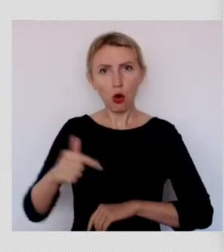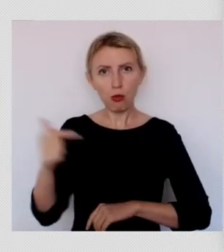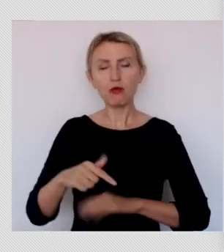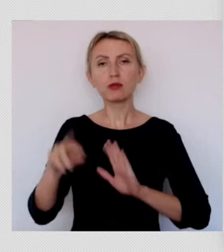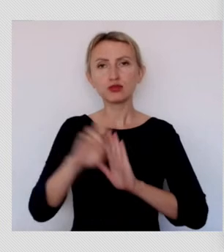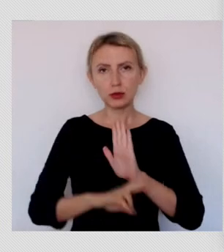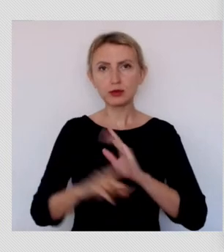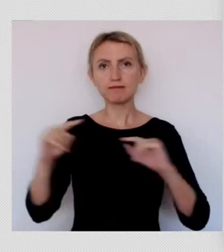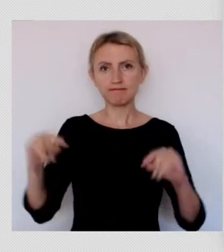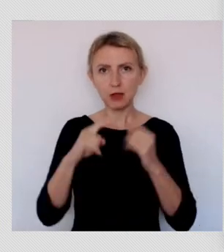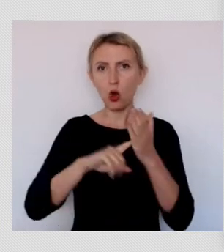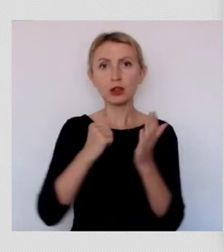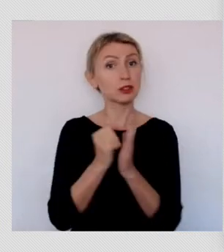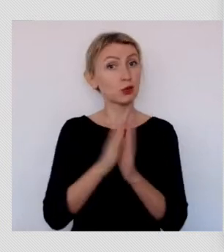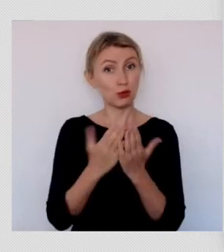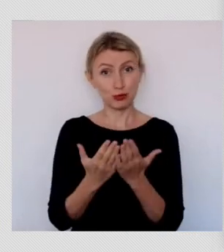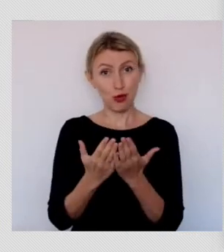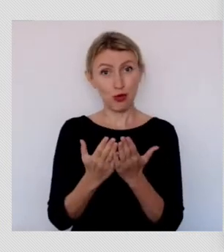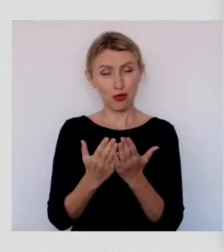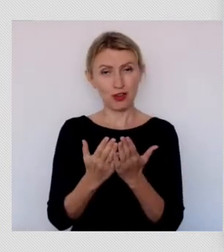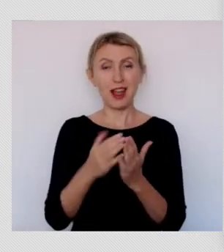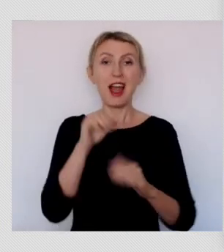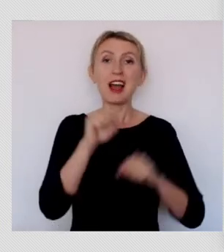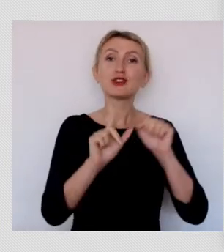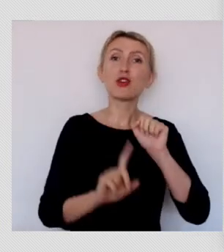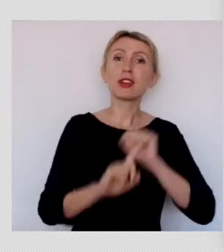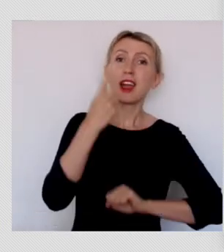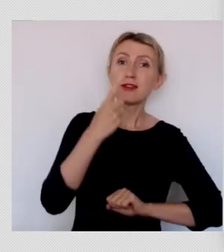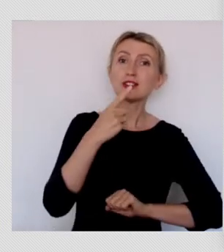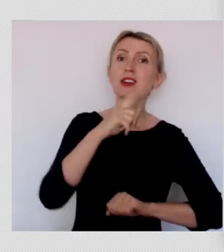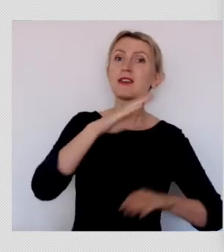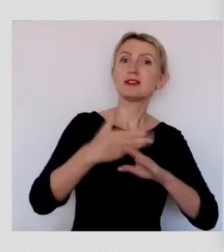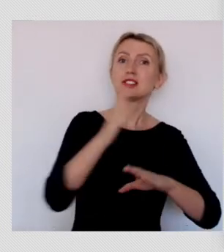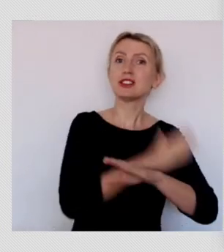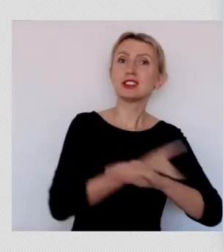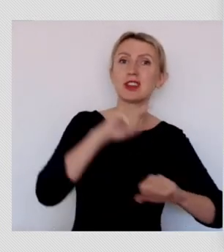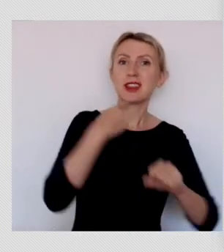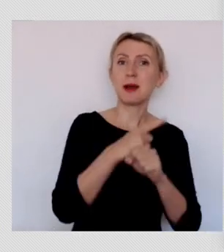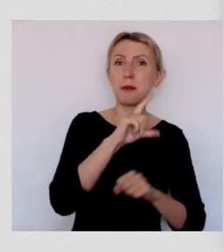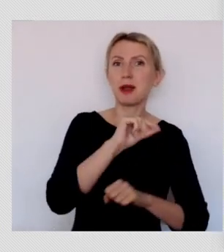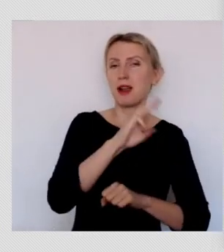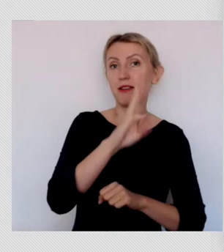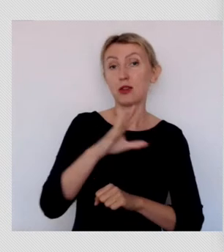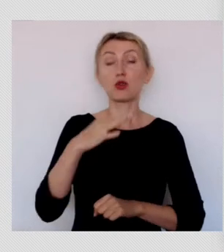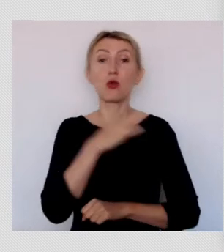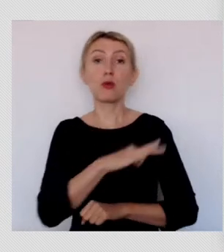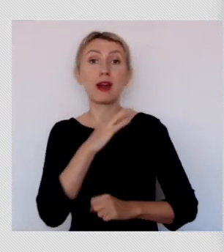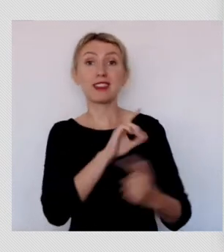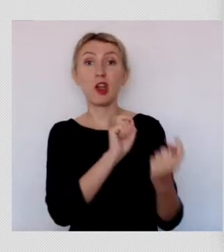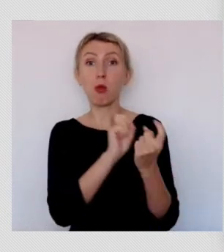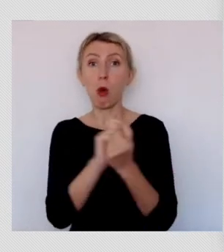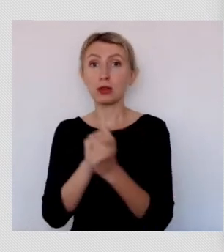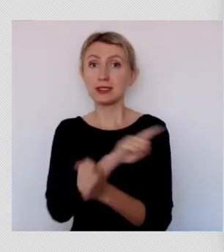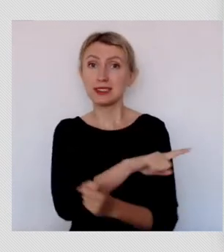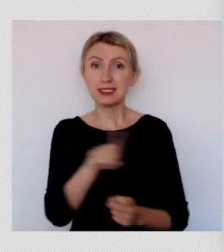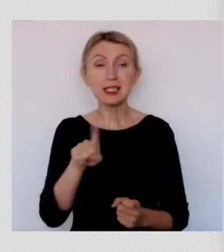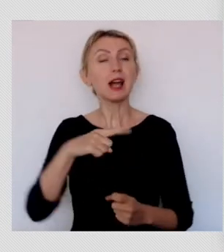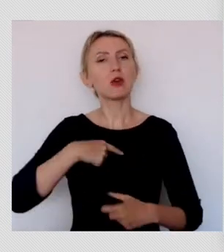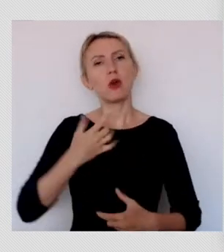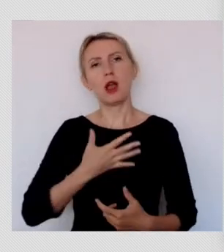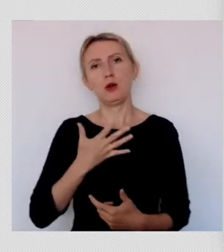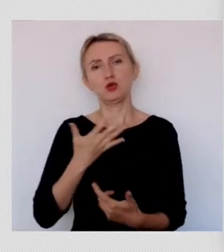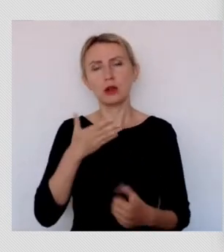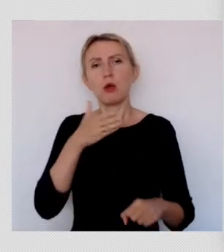za zgodne z Konstytucją, a Sąd Najwyższy podtrzymałby poprzednie decyzje PKW, to partie opozycyjne według moich takich bardzo wstępnych, robionych